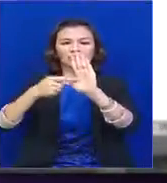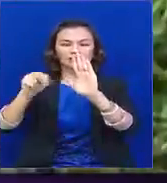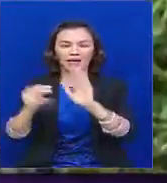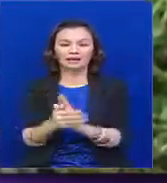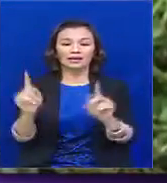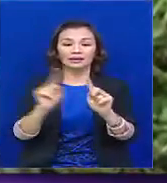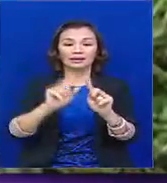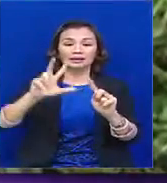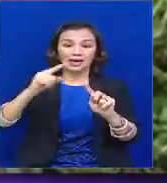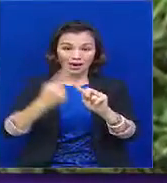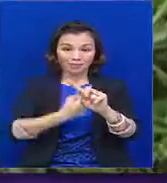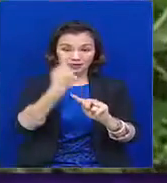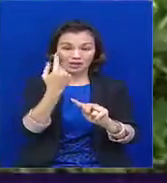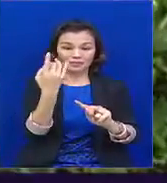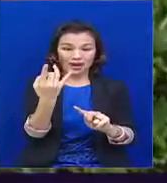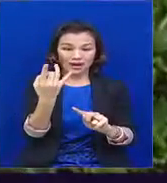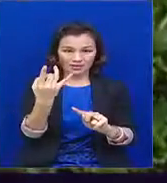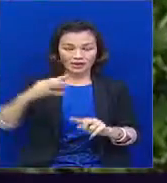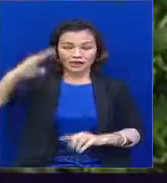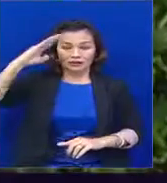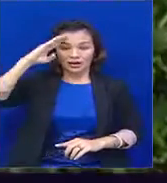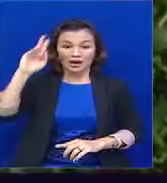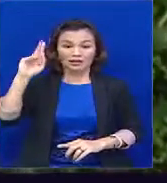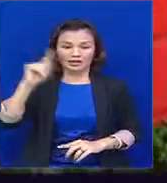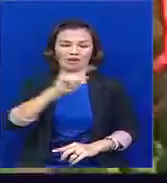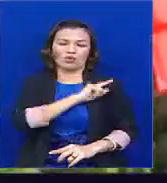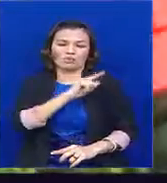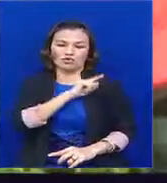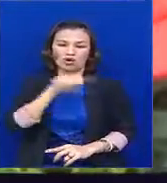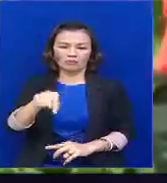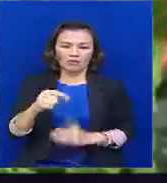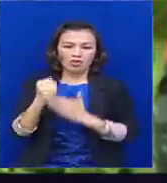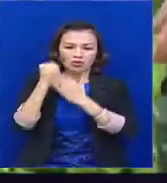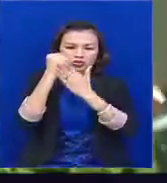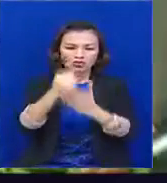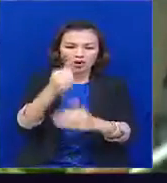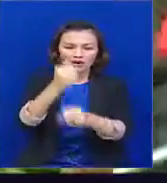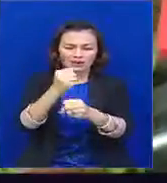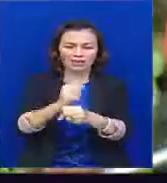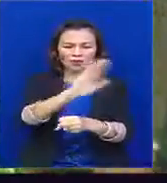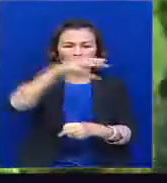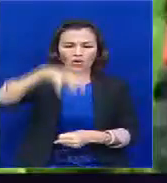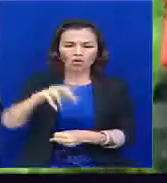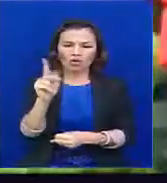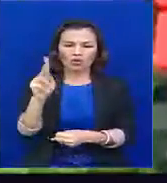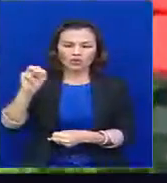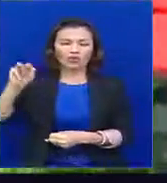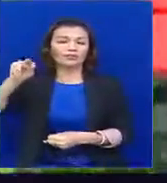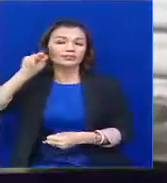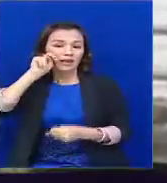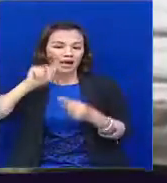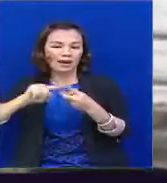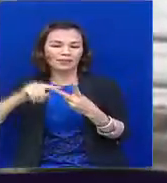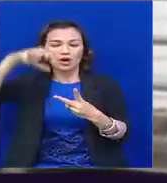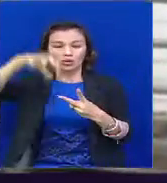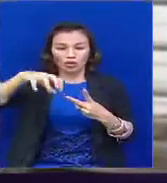คมเป็นวันแรกที่กองทัพบกกรมป้องกันและบรรเทาสาธารณภัยกรมชลประทานกรมเจ้าท่าและหน่วยงาน